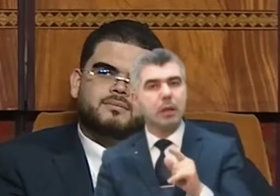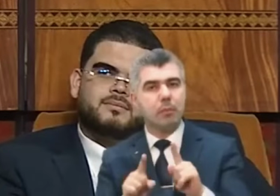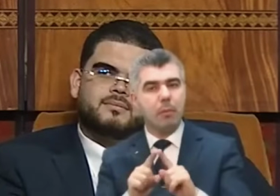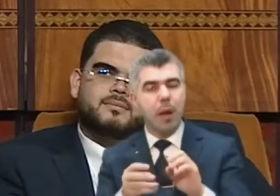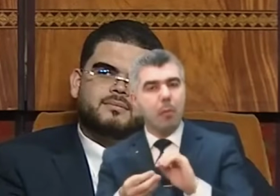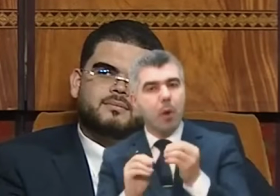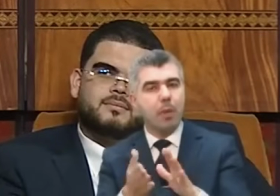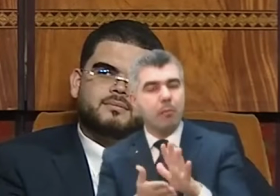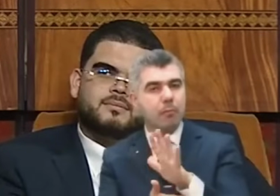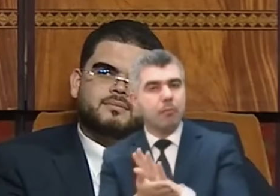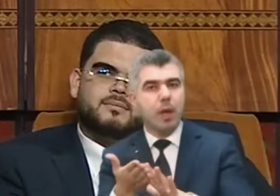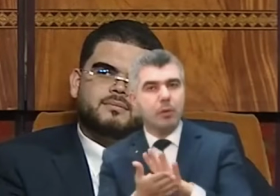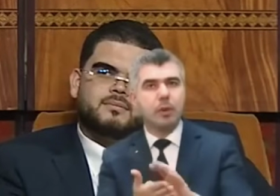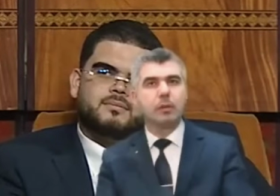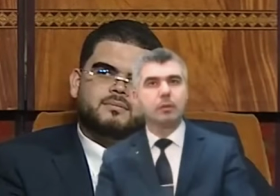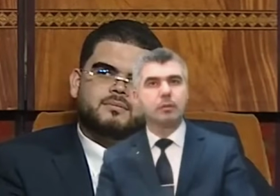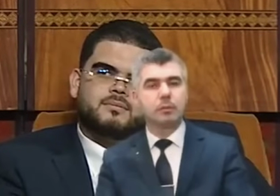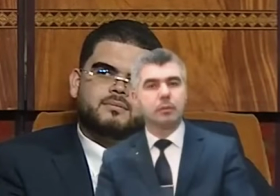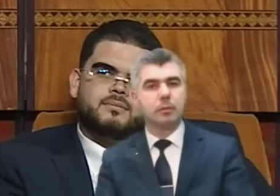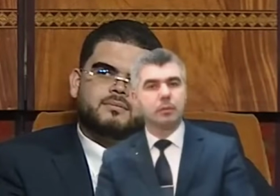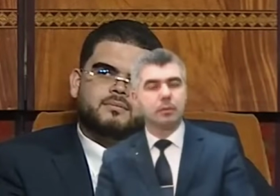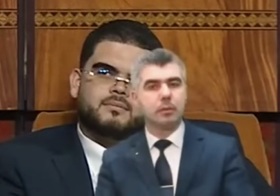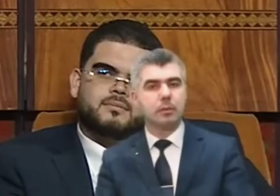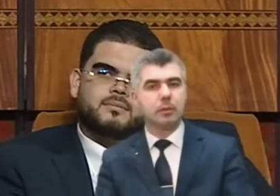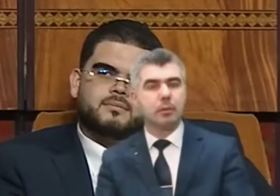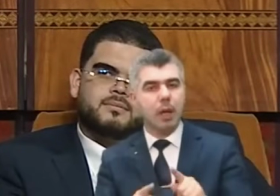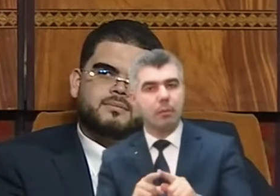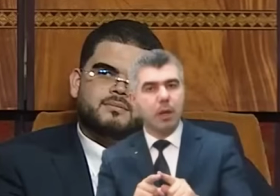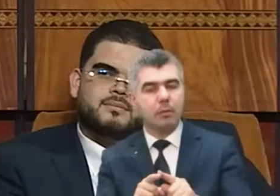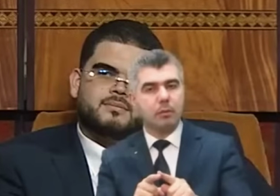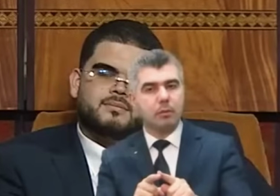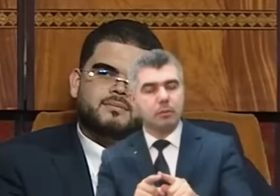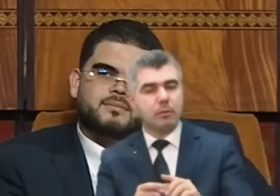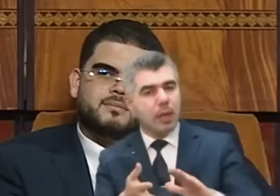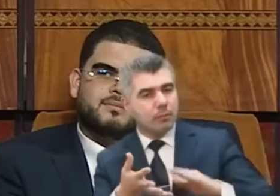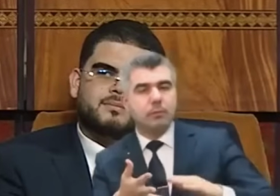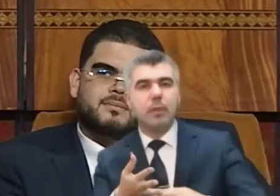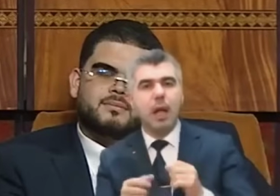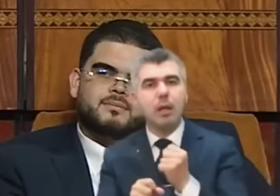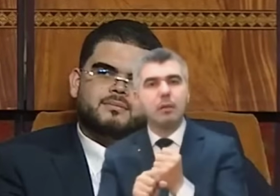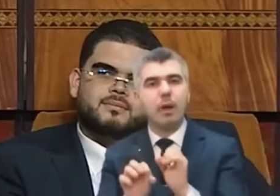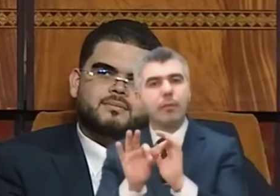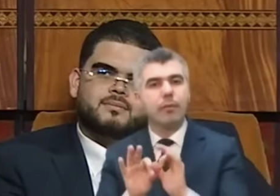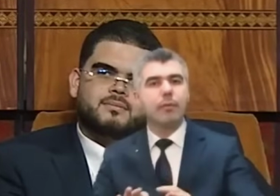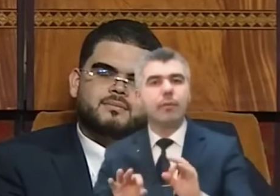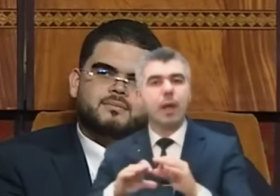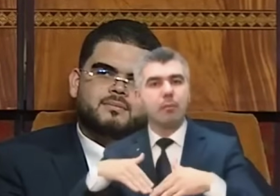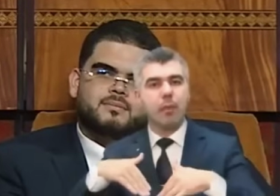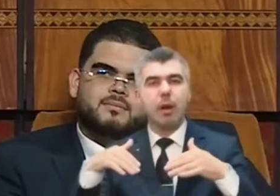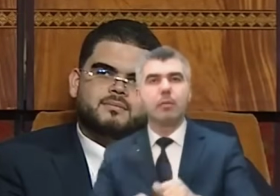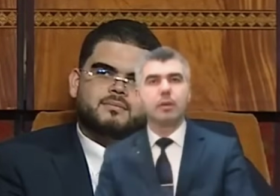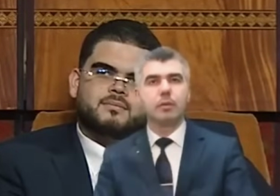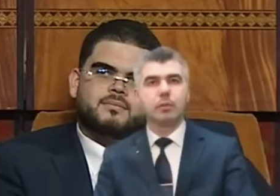القلاقل، وتثيرون فيها مرة أخرى تبخيصا لهذه المؤسسة. للأسف الشديد السيد الرئيس،